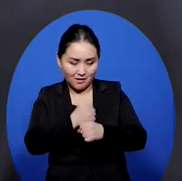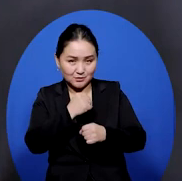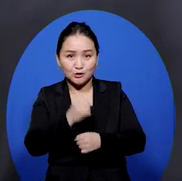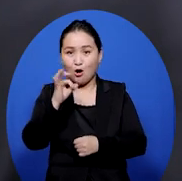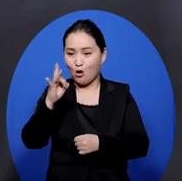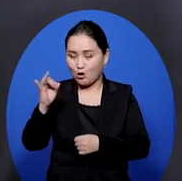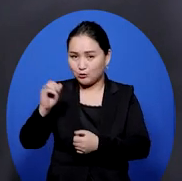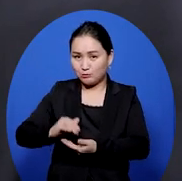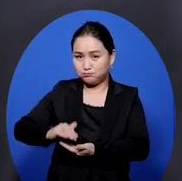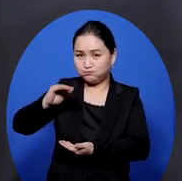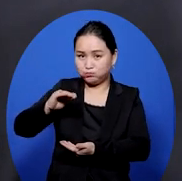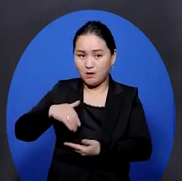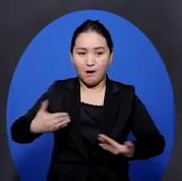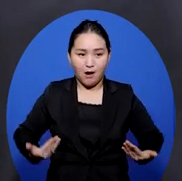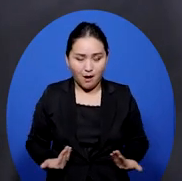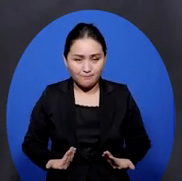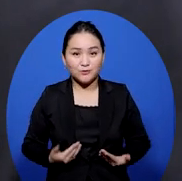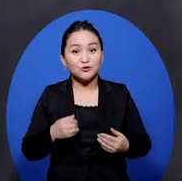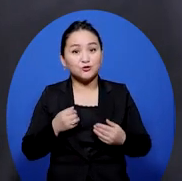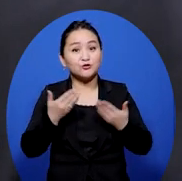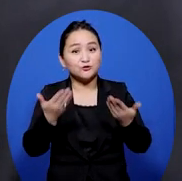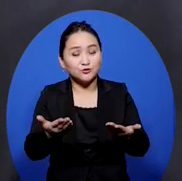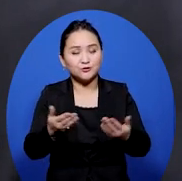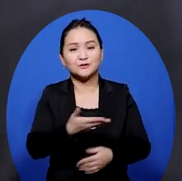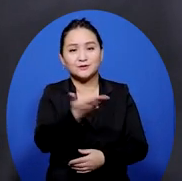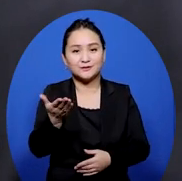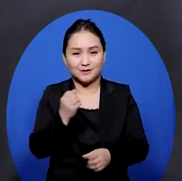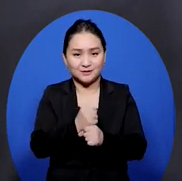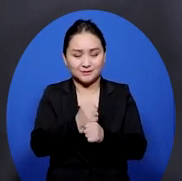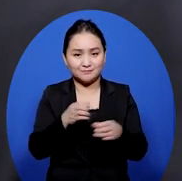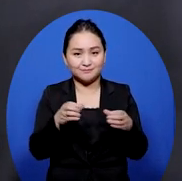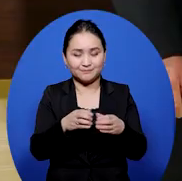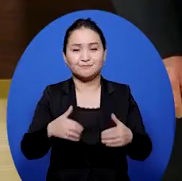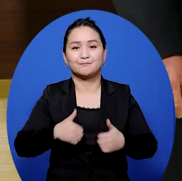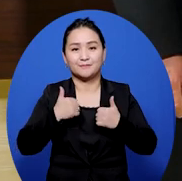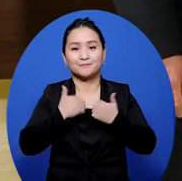одоо ажилтаа орлоготой амьдрахыг